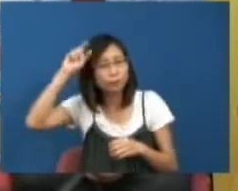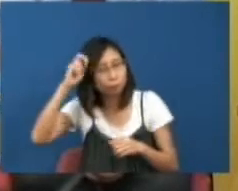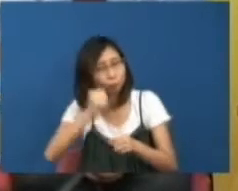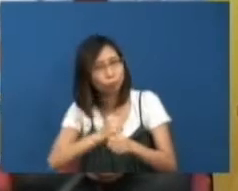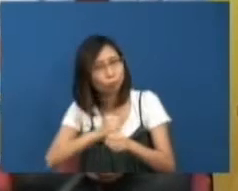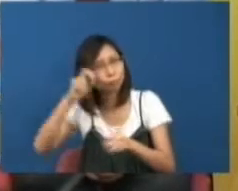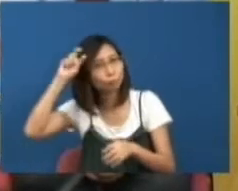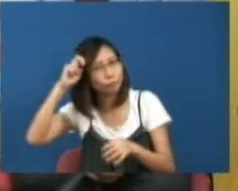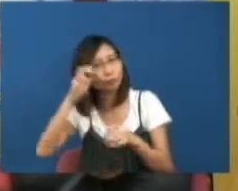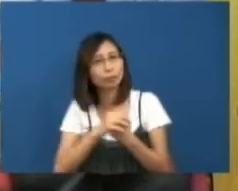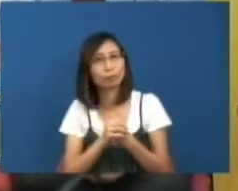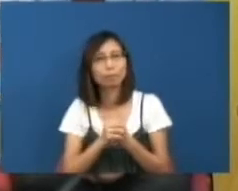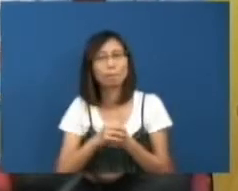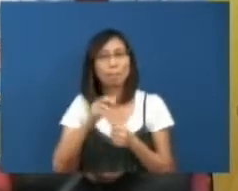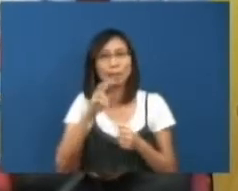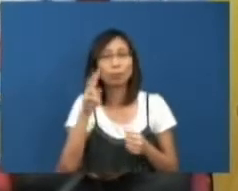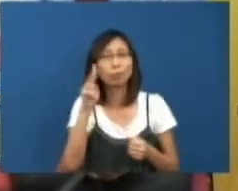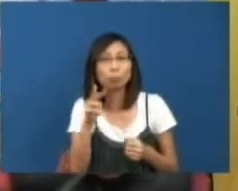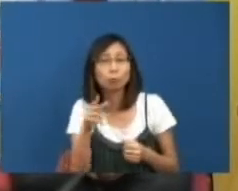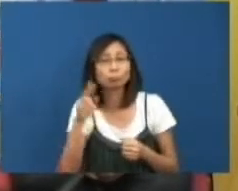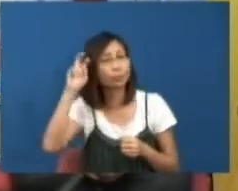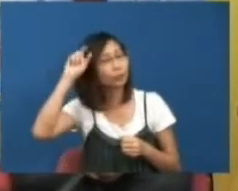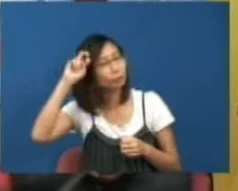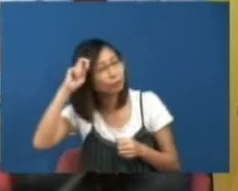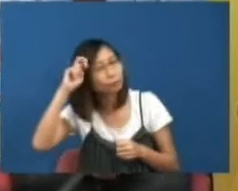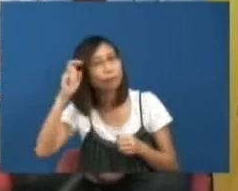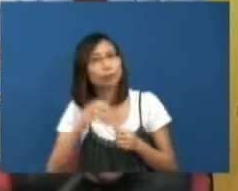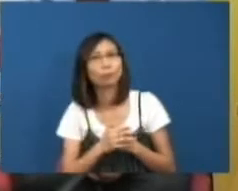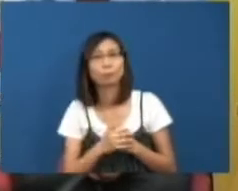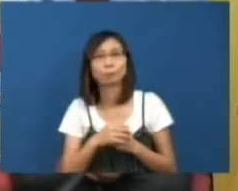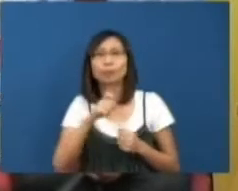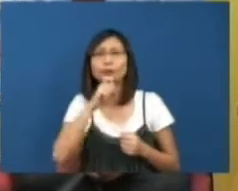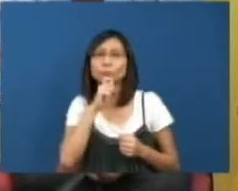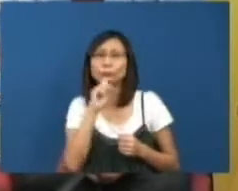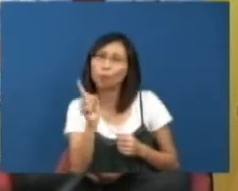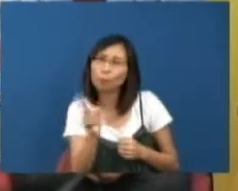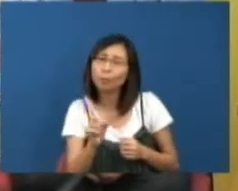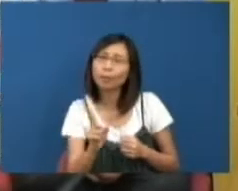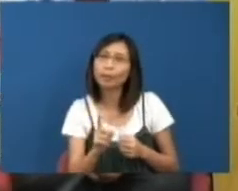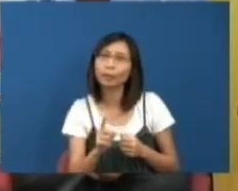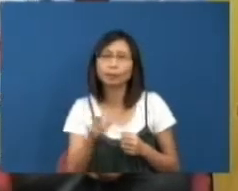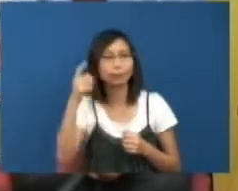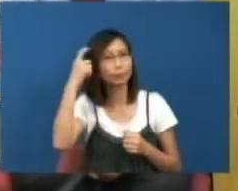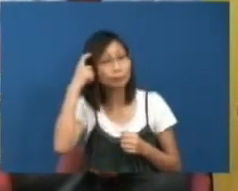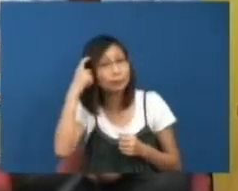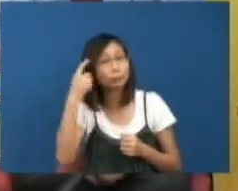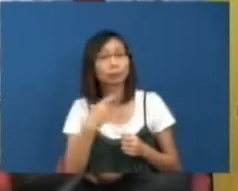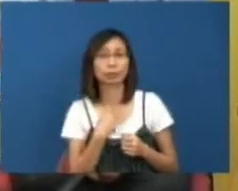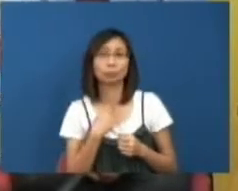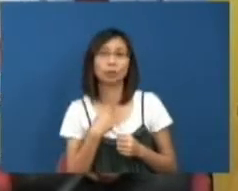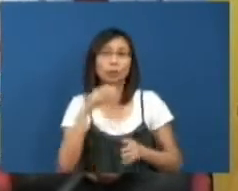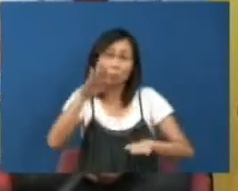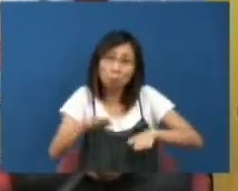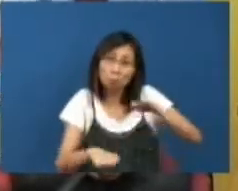話俾我聽。譬如做一個 green audit， 一個綠色嘅審計，有乜嘢因素要需要兼顧啦，或者嗰個比重係